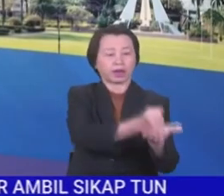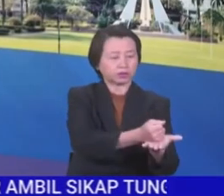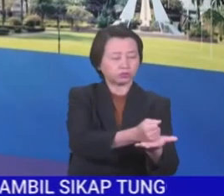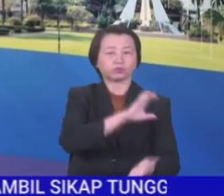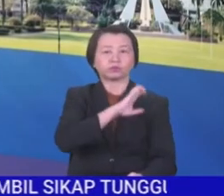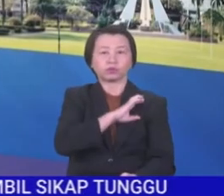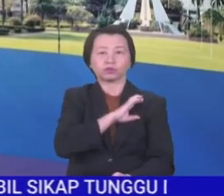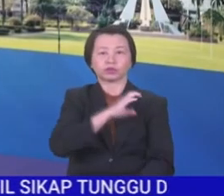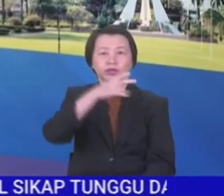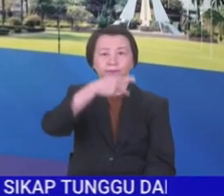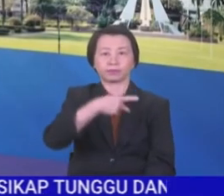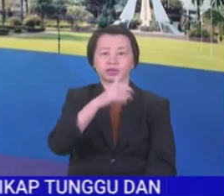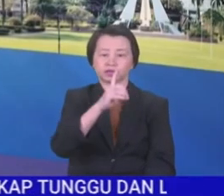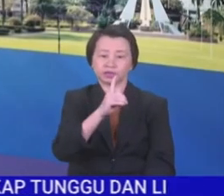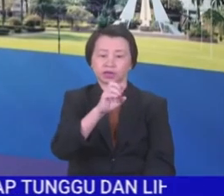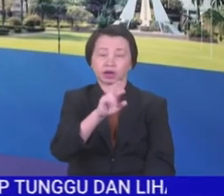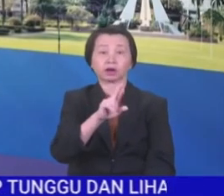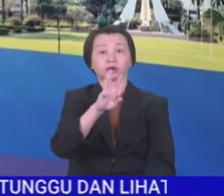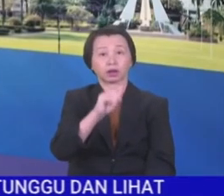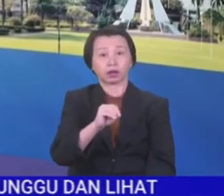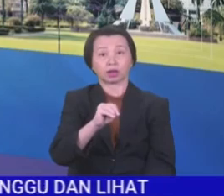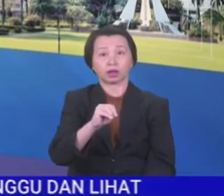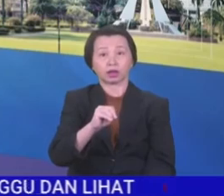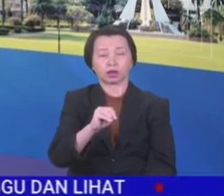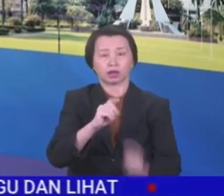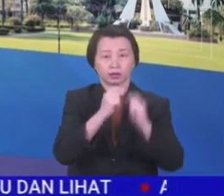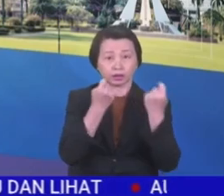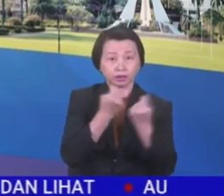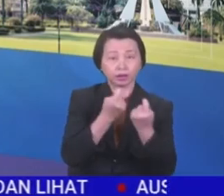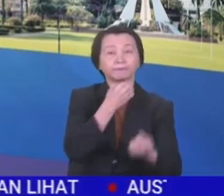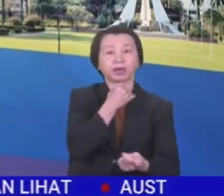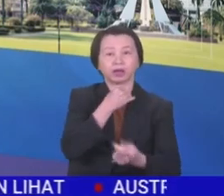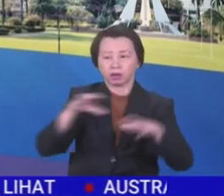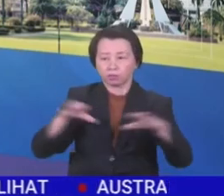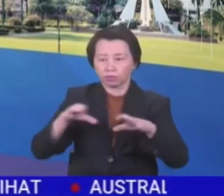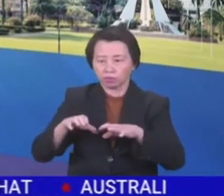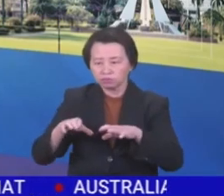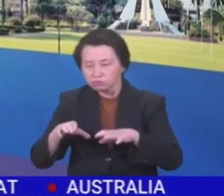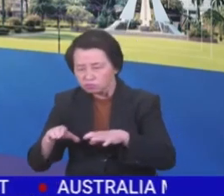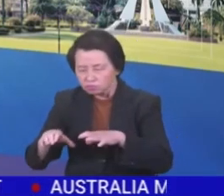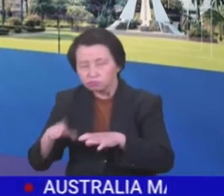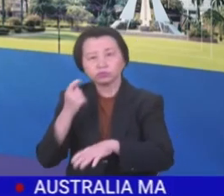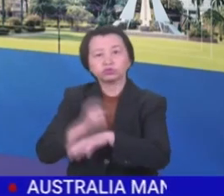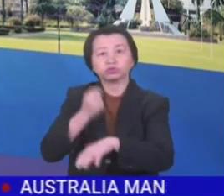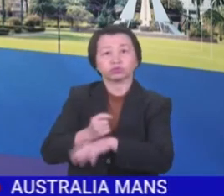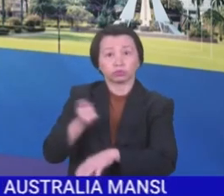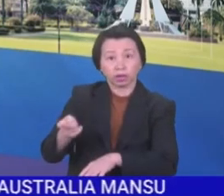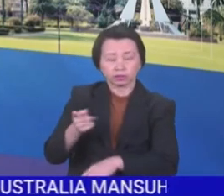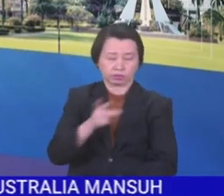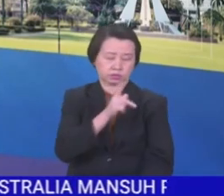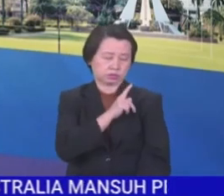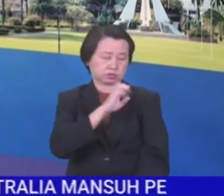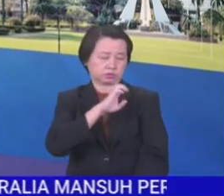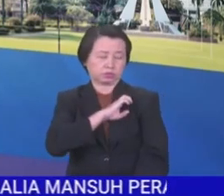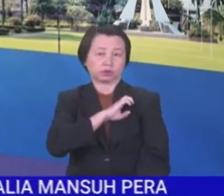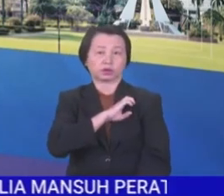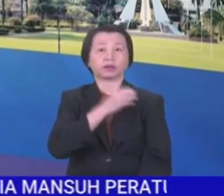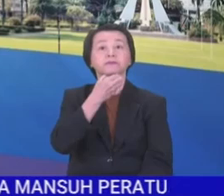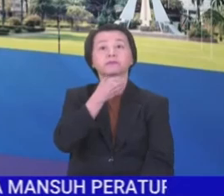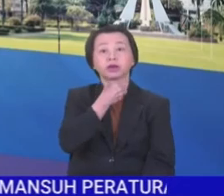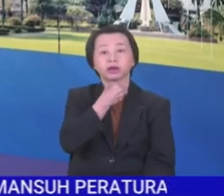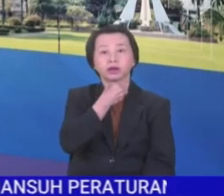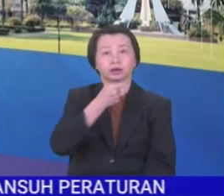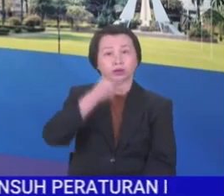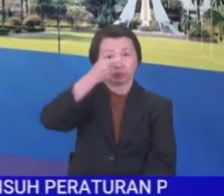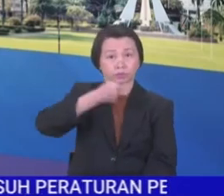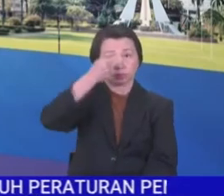polis Diraja Malaysia, PDRM Kontingen Perak, menjalankan tugas. Ketua Polis Perak, Datuk Muir Farid Al-Atrash